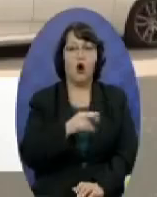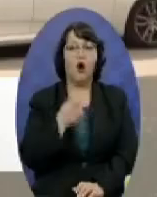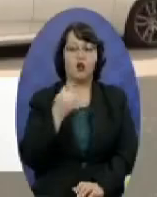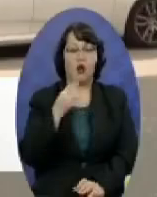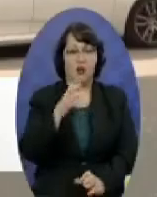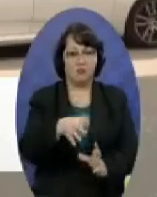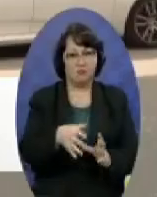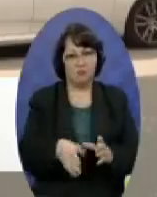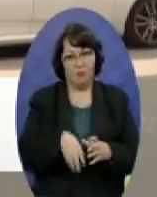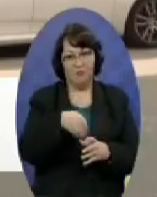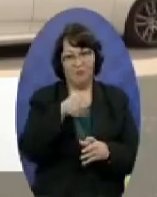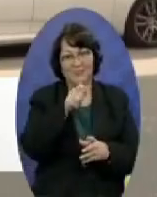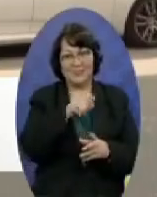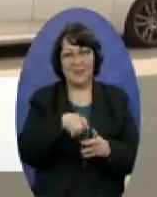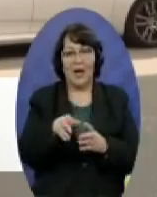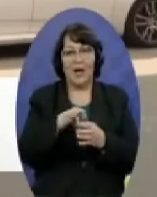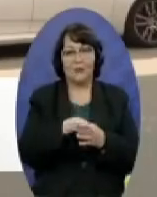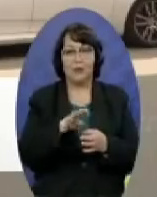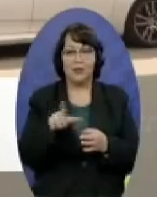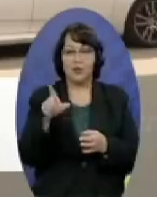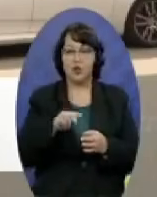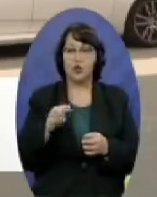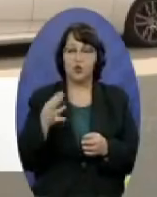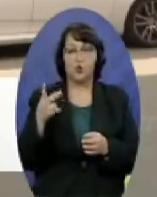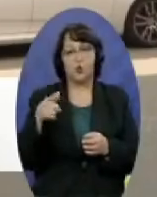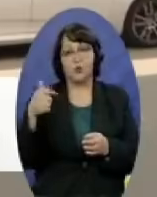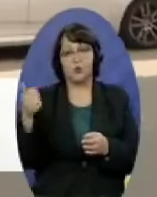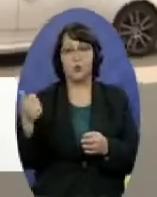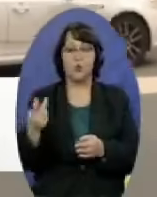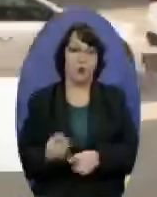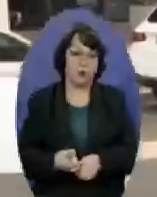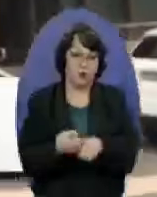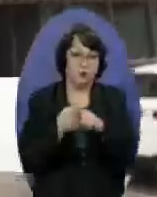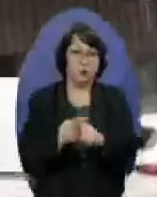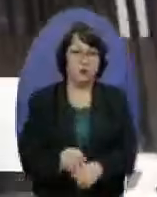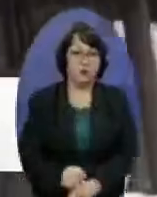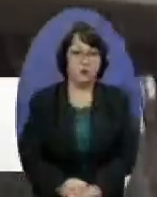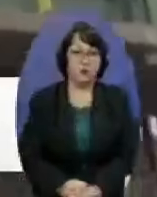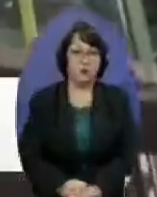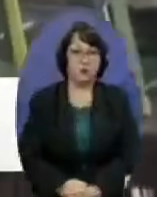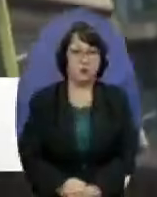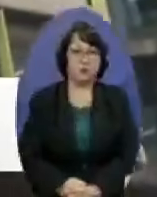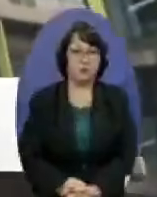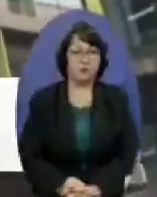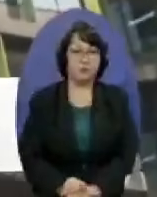тосны зах зээлийн эрсдлийг нэмэгдүүлж байгаа гэдгийг сануулж байна.